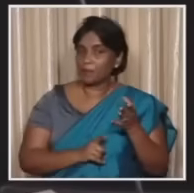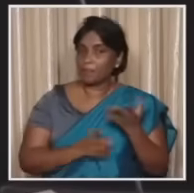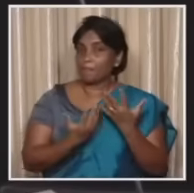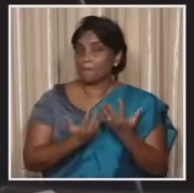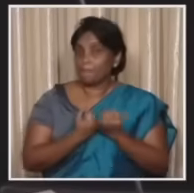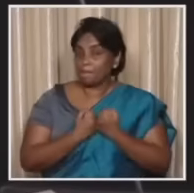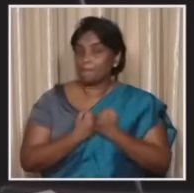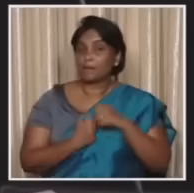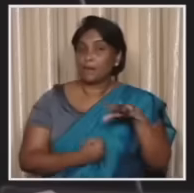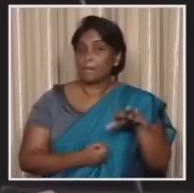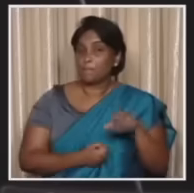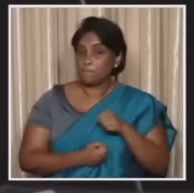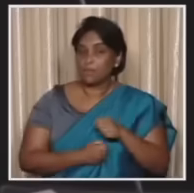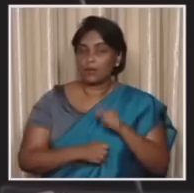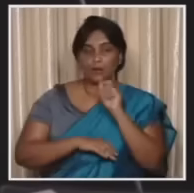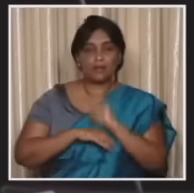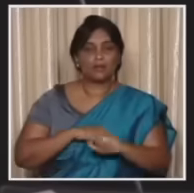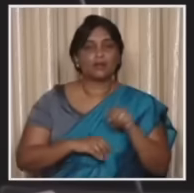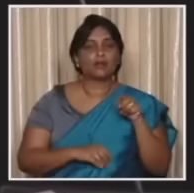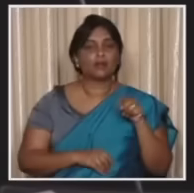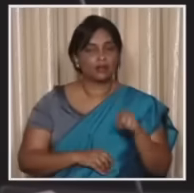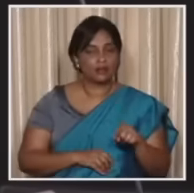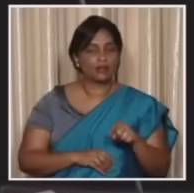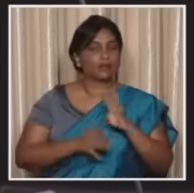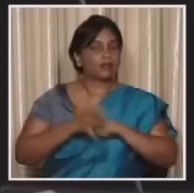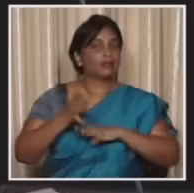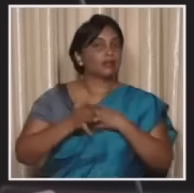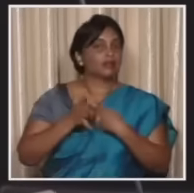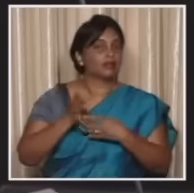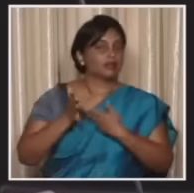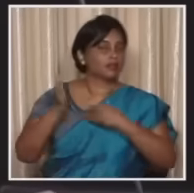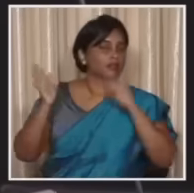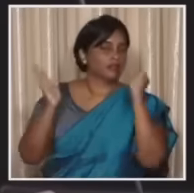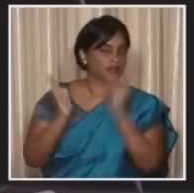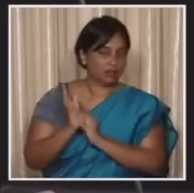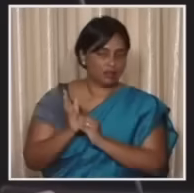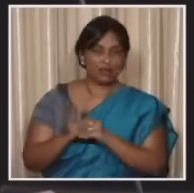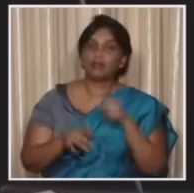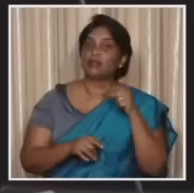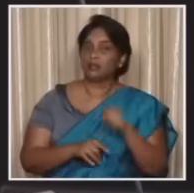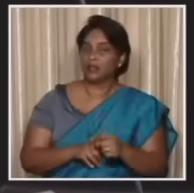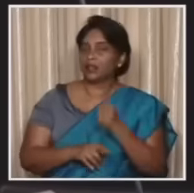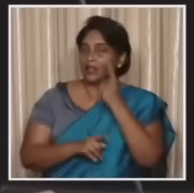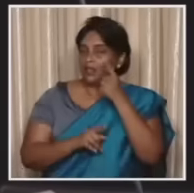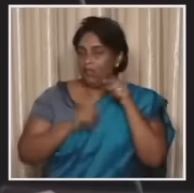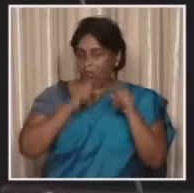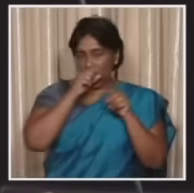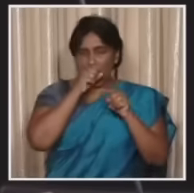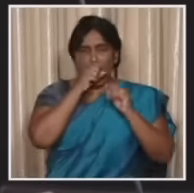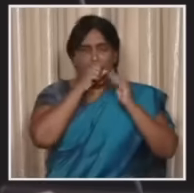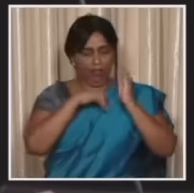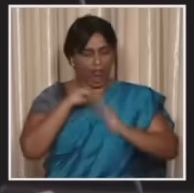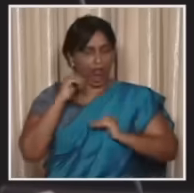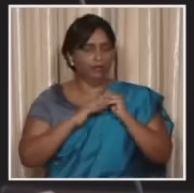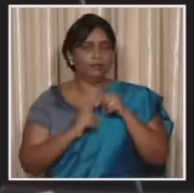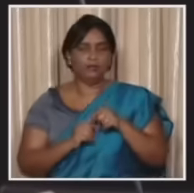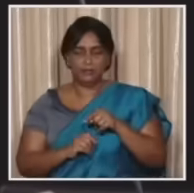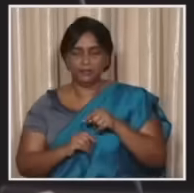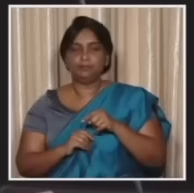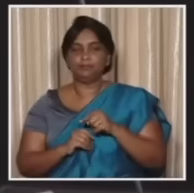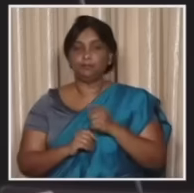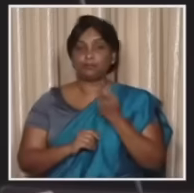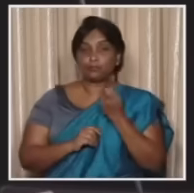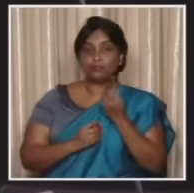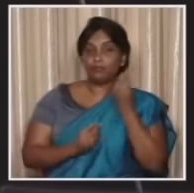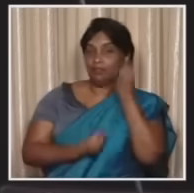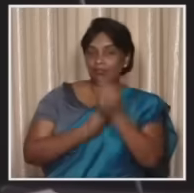බේරෙන්න පාවිච්චි කරපු උපක්‍රම තමයි මේ අයව ඇතුළට ඉදිරිපත් කරලා තියෙන්නේ. මේ එකක්වත් ප්‍රායෝගිකව මේ මුදල්